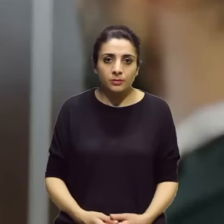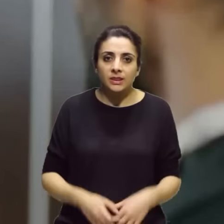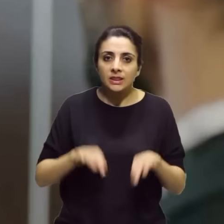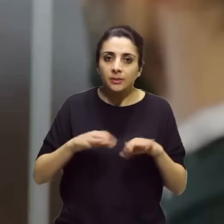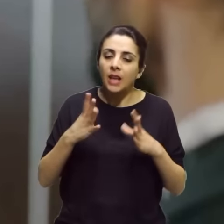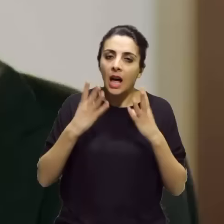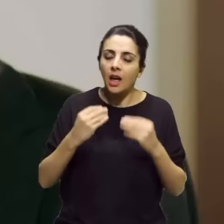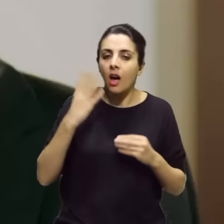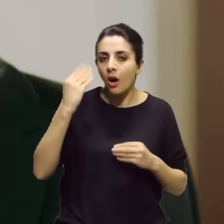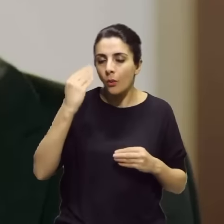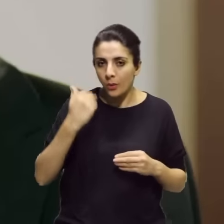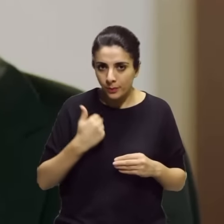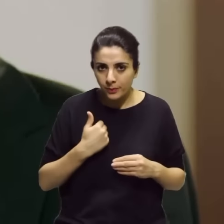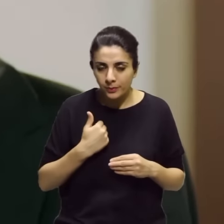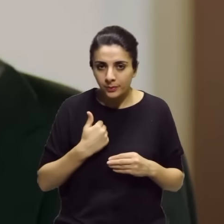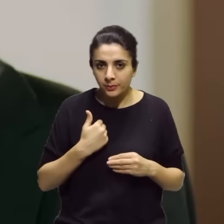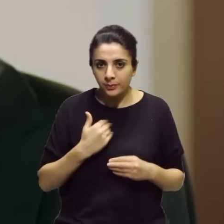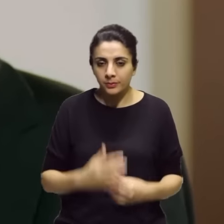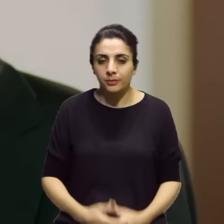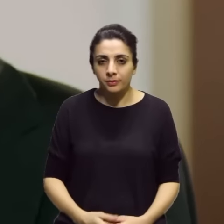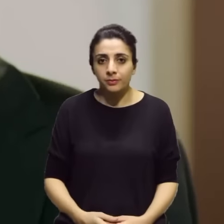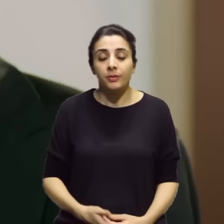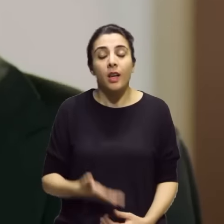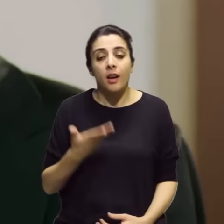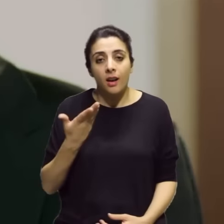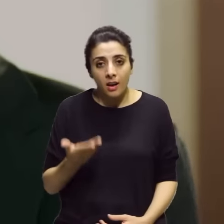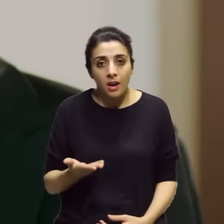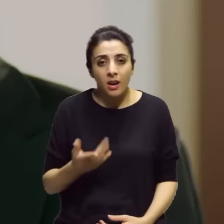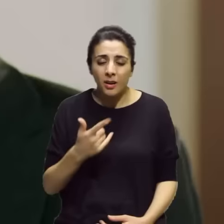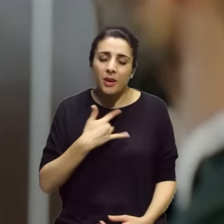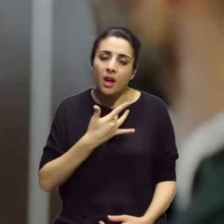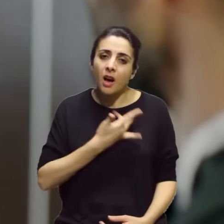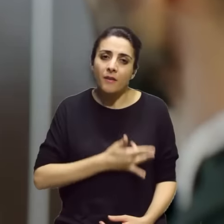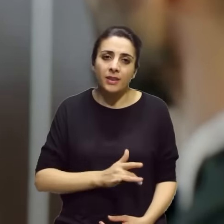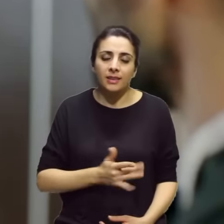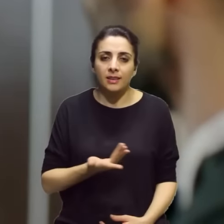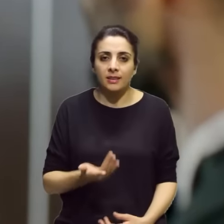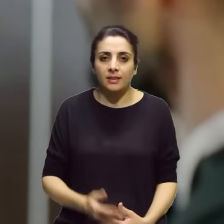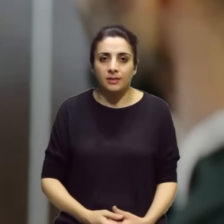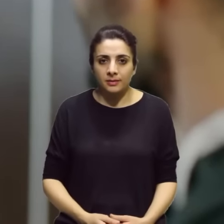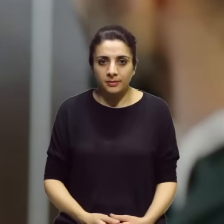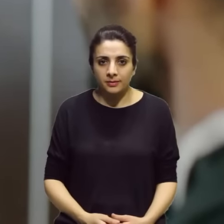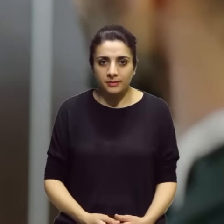Şimdi çok daha iyi anlıyorum. Ha işte, beni bağışla.